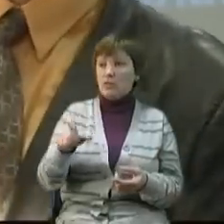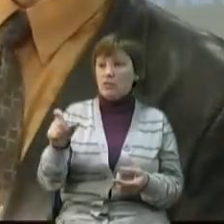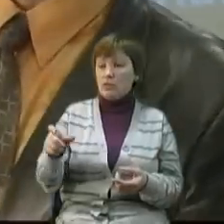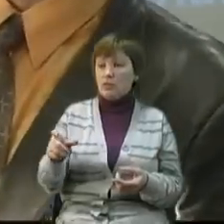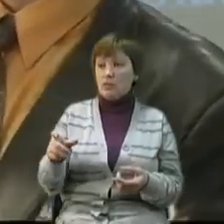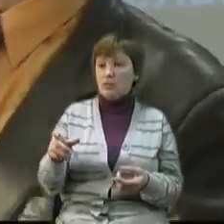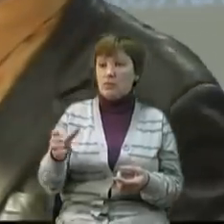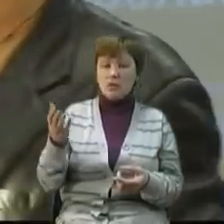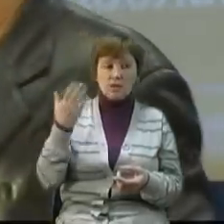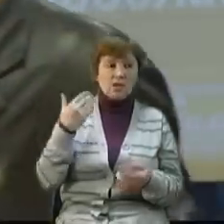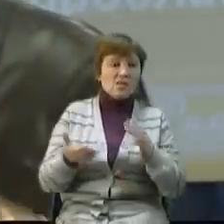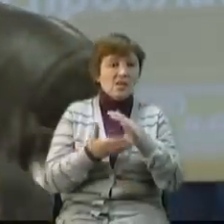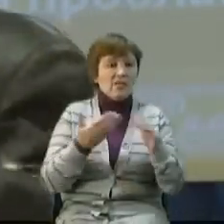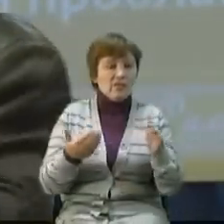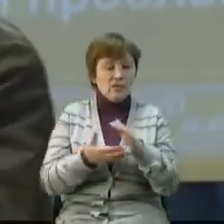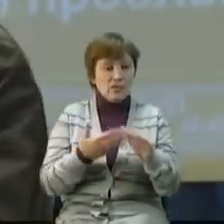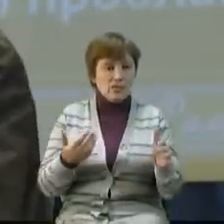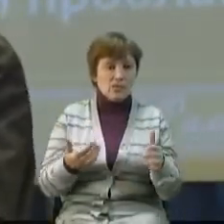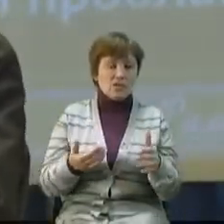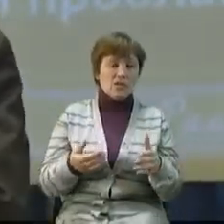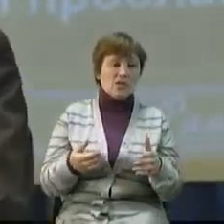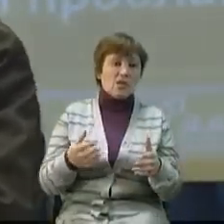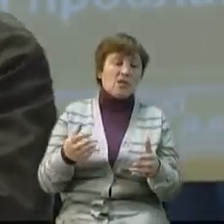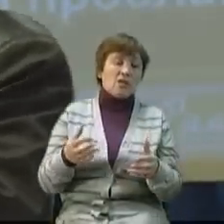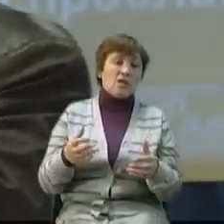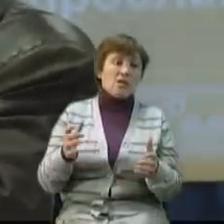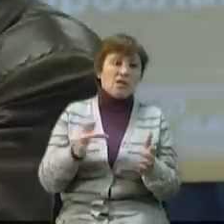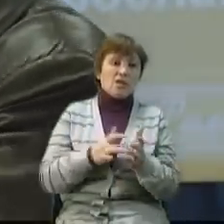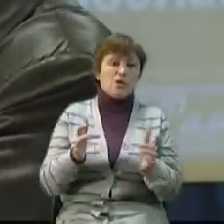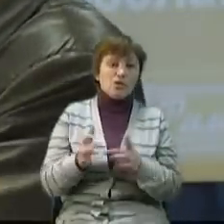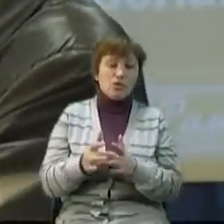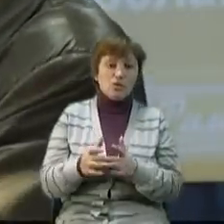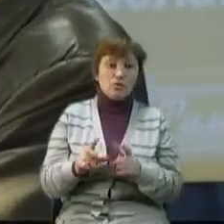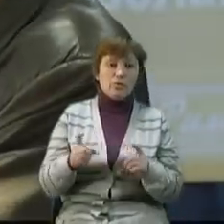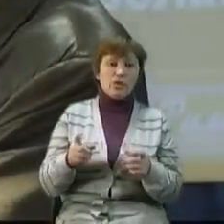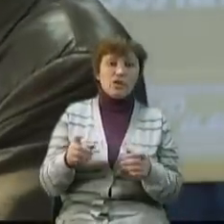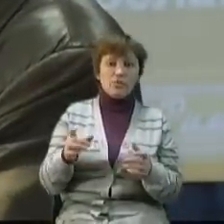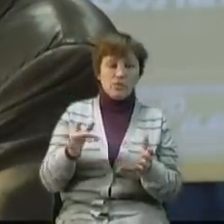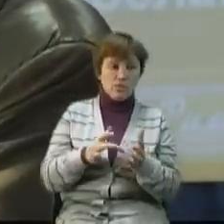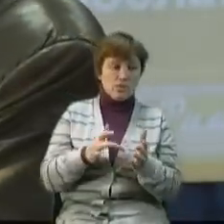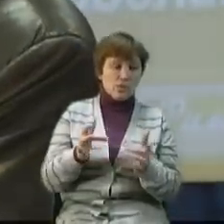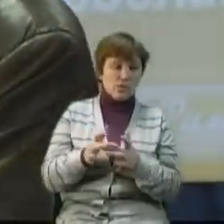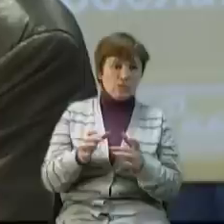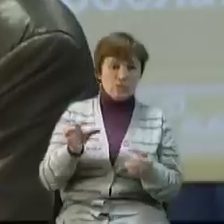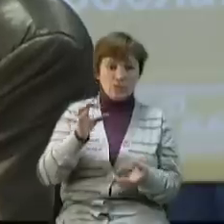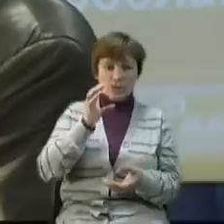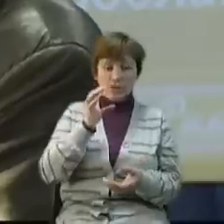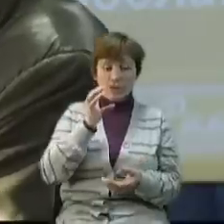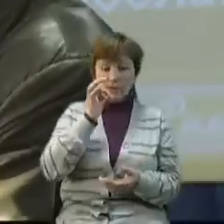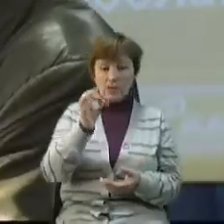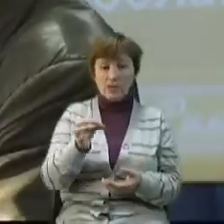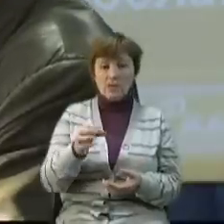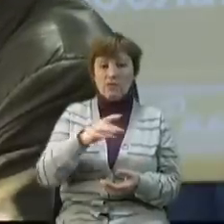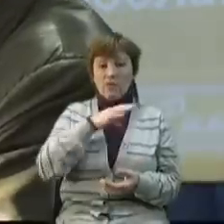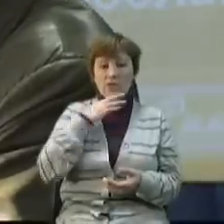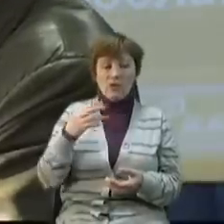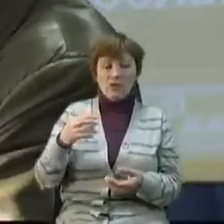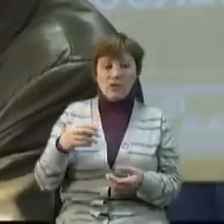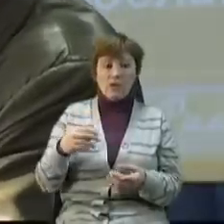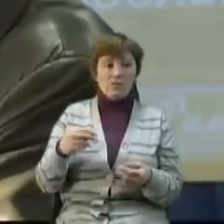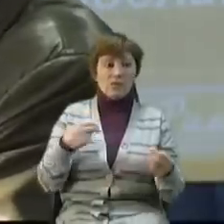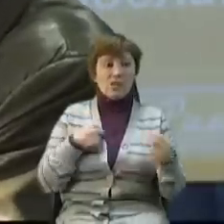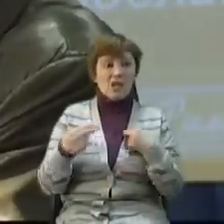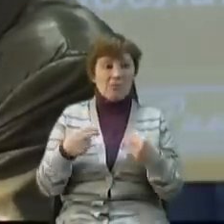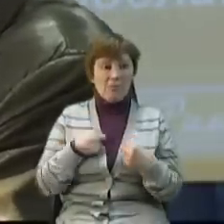зовешь к Иисусу Христу, почему Христос какие-то вещи говорил при своей проповеди, многими скорбями надлежит войти в Царство,